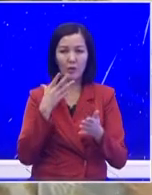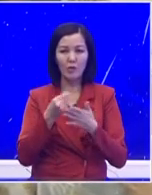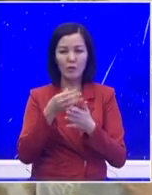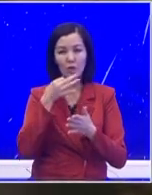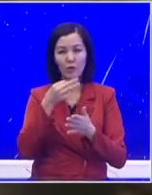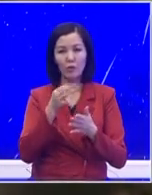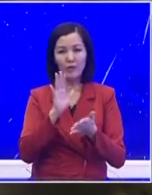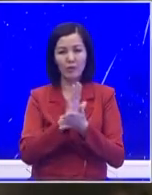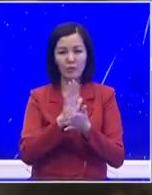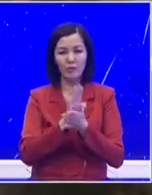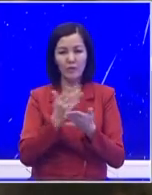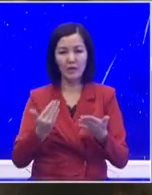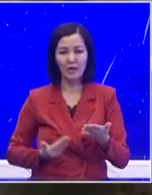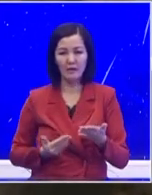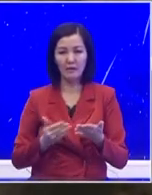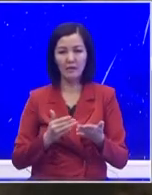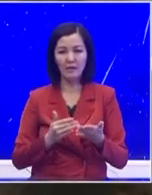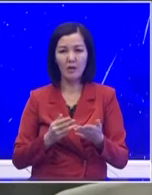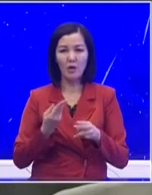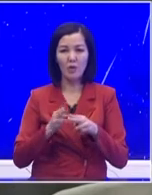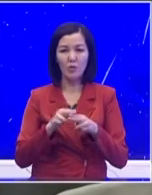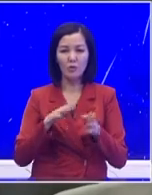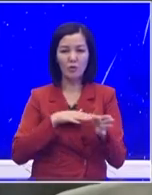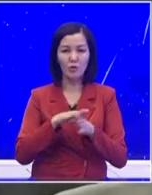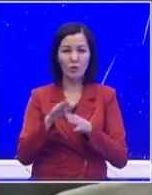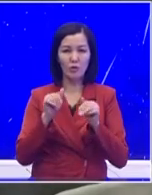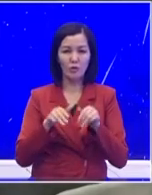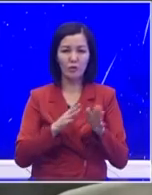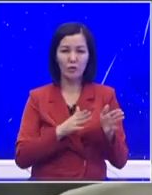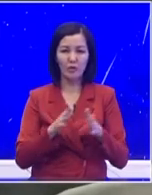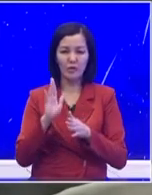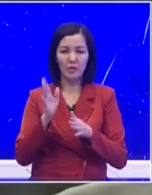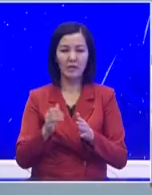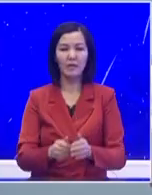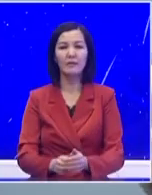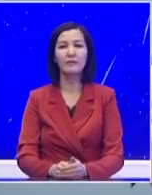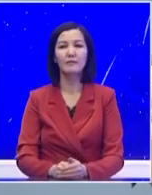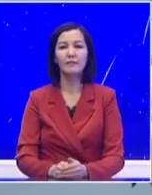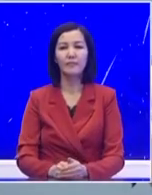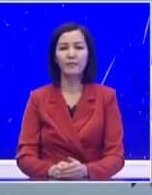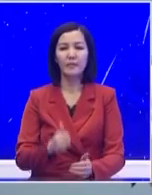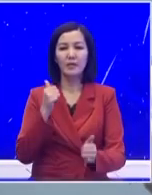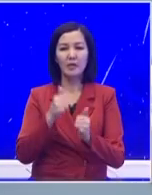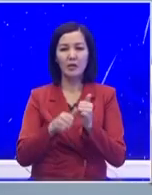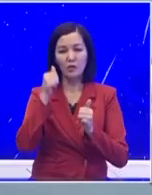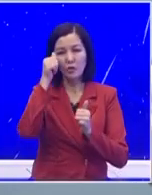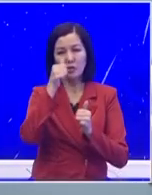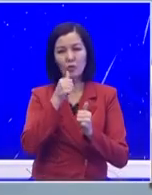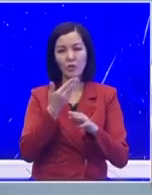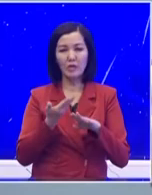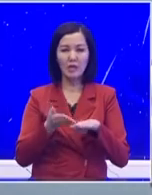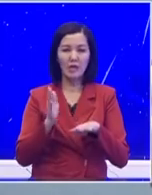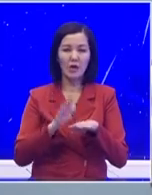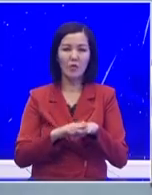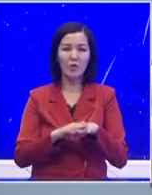шашылған тұрмыстық қалдықтар мәселесі осы жылы толықтай реттеледі деп сендірді. Бұл жылда өте ауыр болып жүрген жағдай